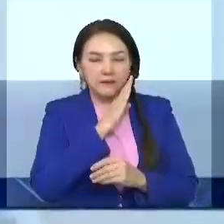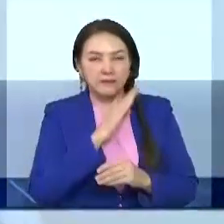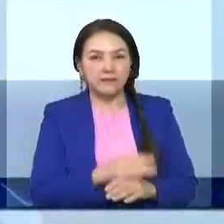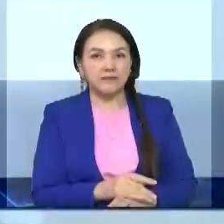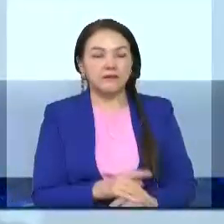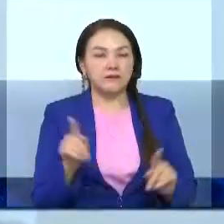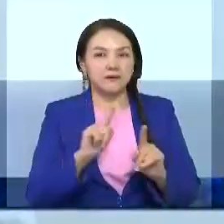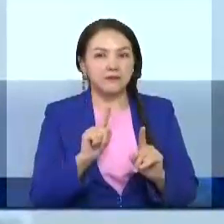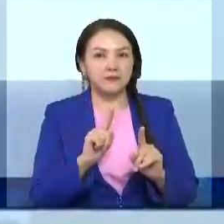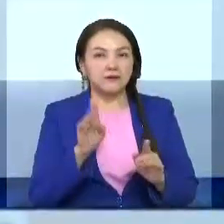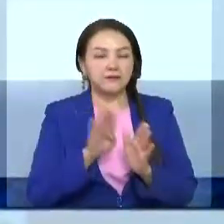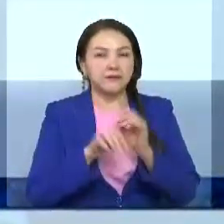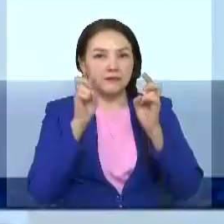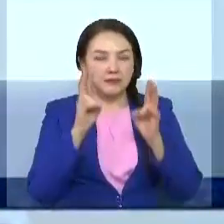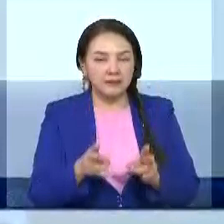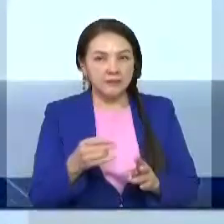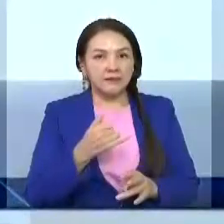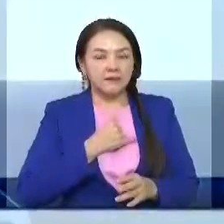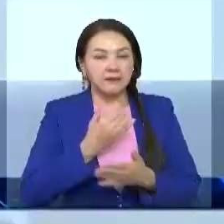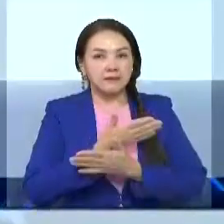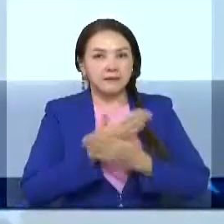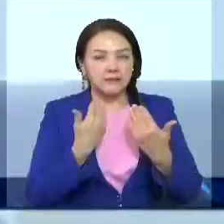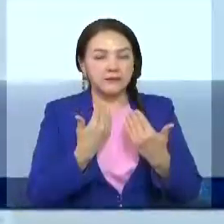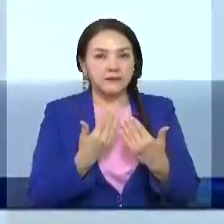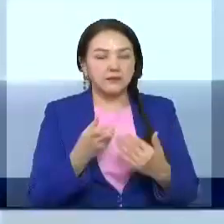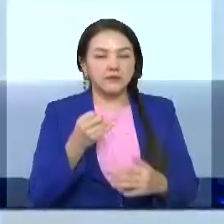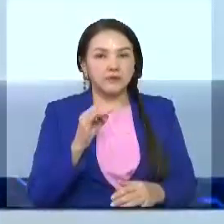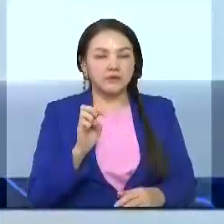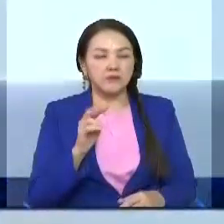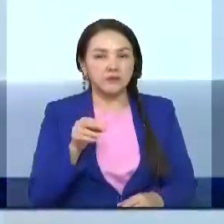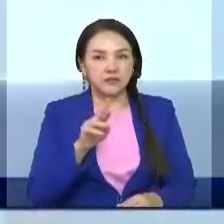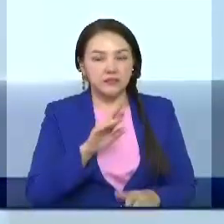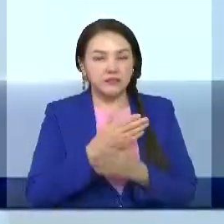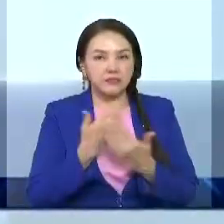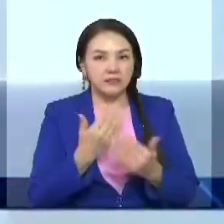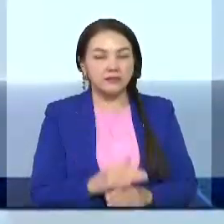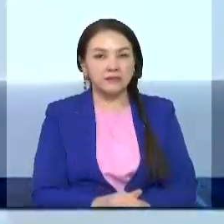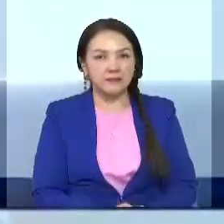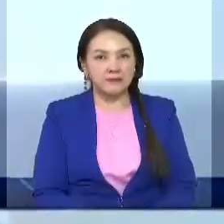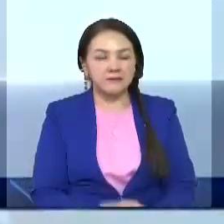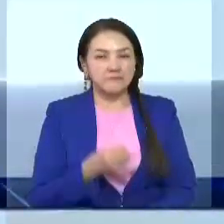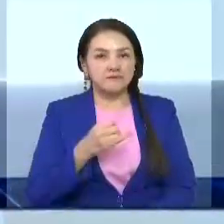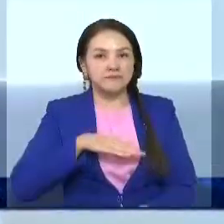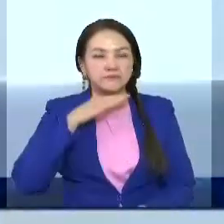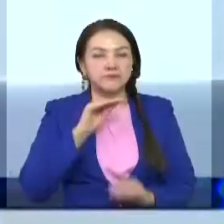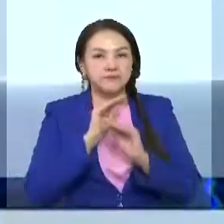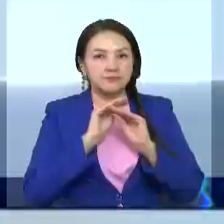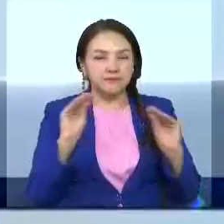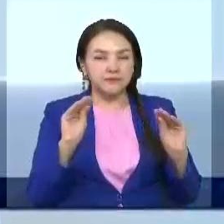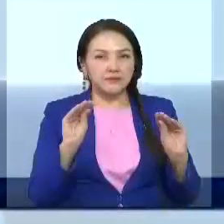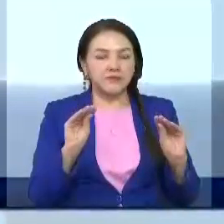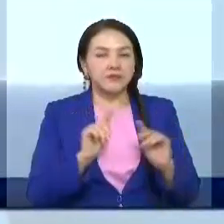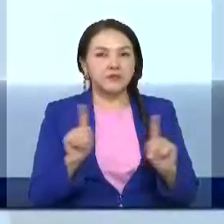во-первых то что он безопасный у нас нету ионизирующего облучения и достаточно тихий